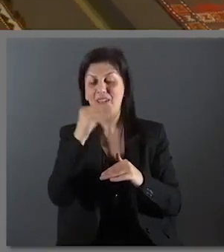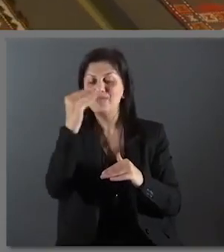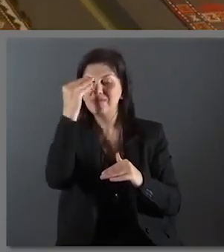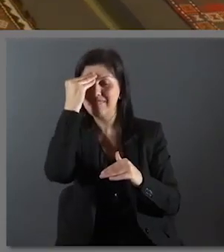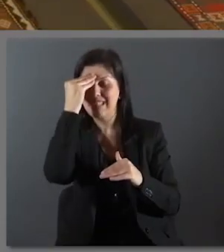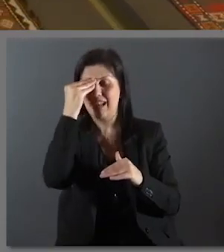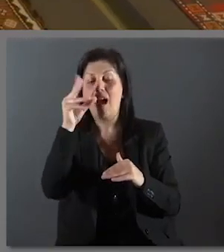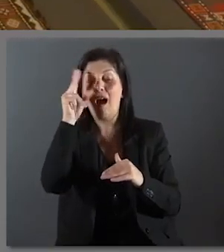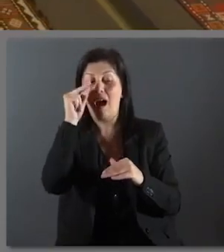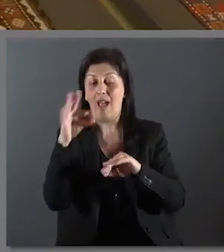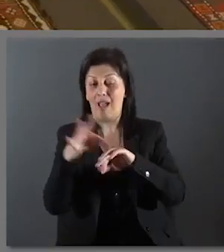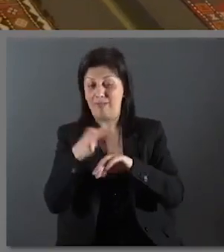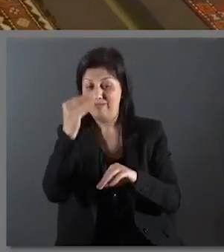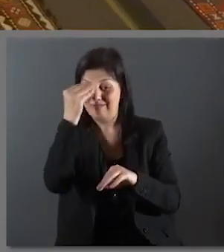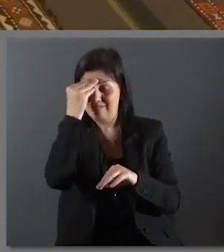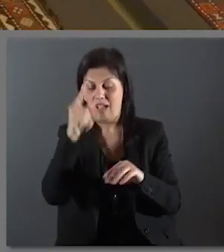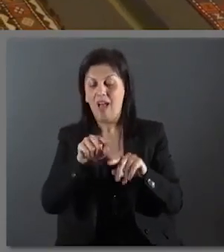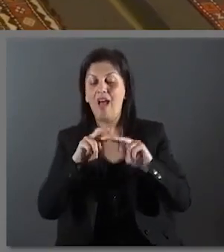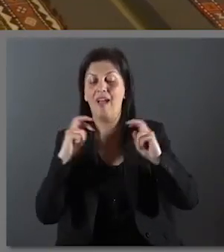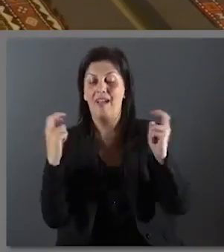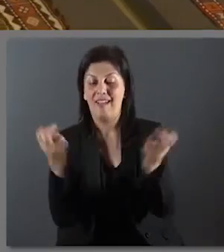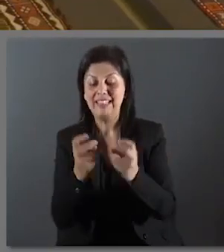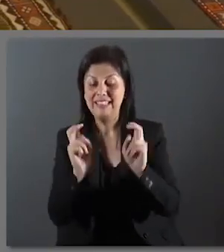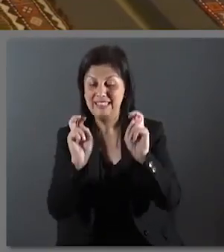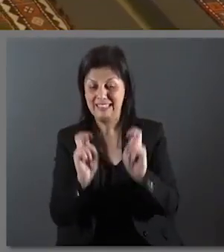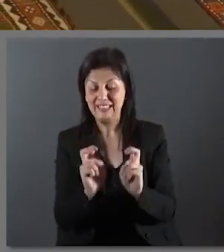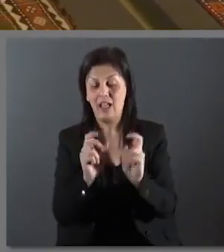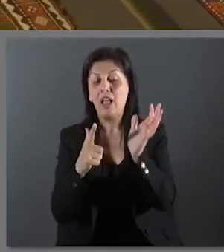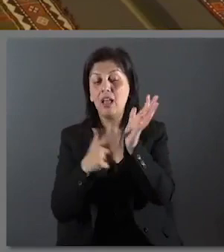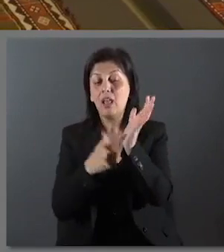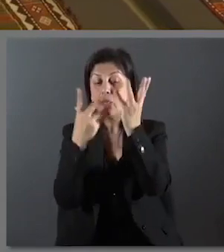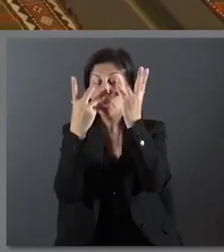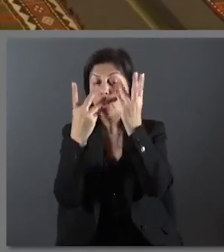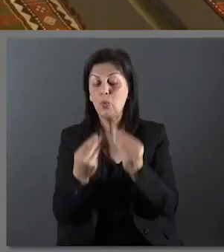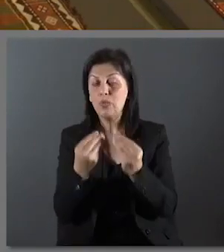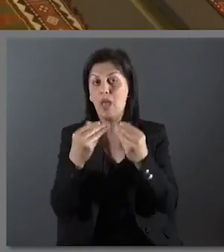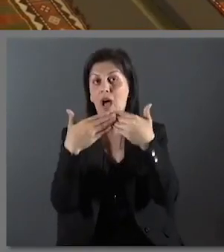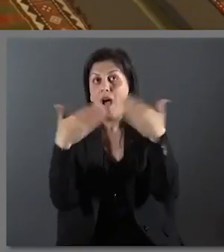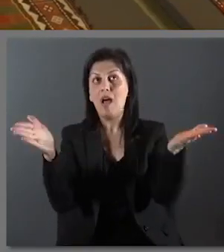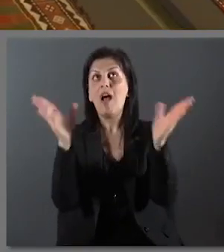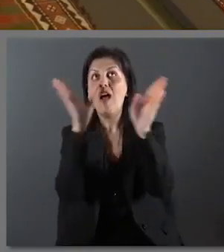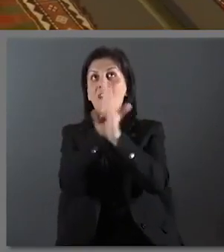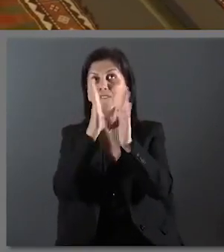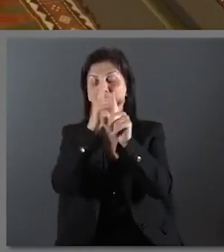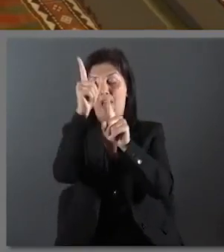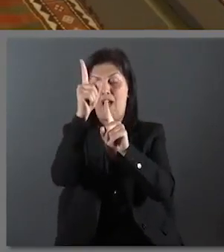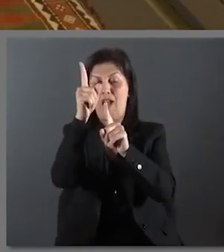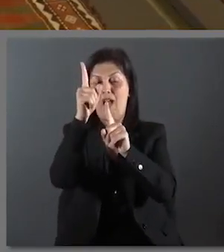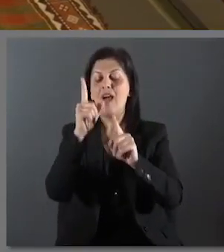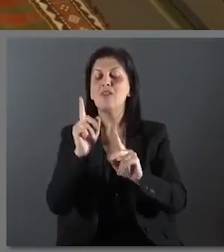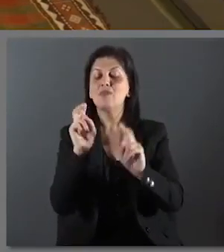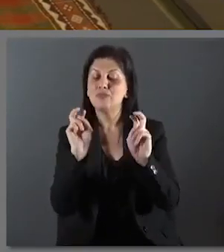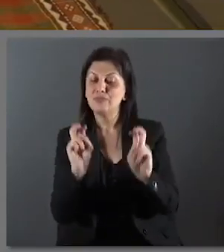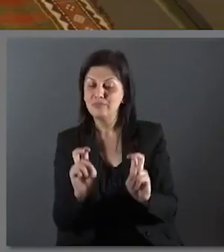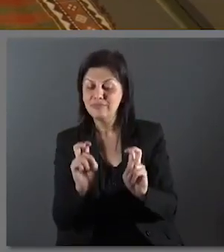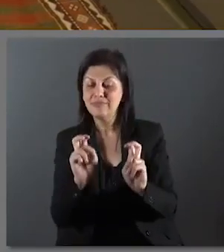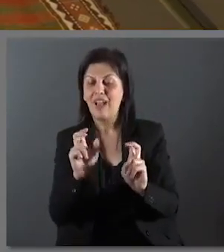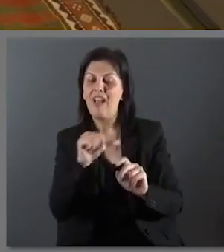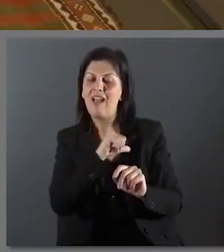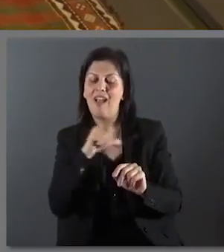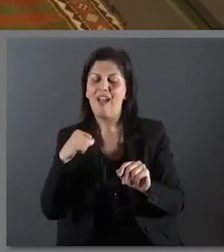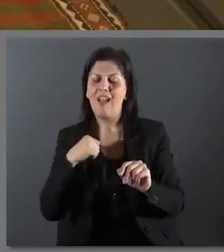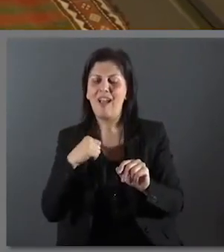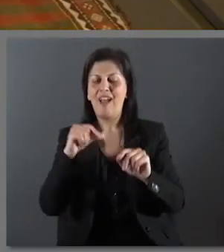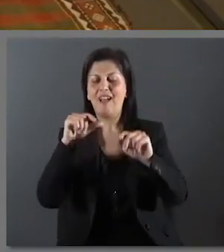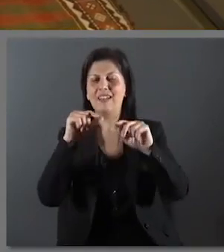üzərində əyləşərək ürəyində bir arzu niyyət tuturdu. Daha sonra şəddə 7 gün ərzində açıq səma altında saxlanılırdı və o